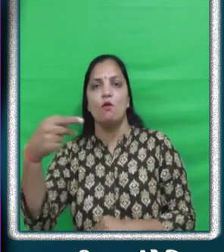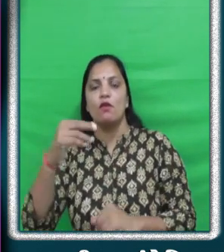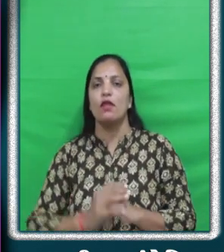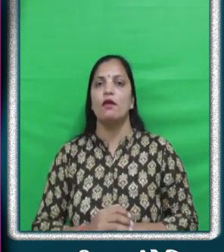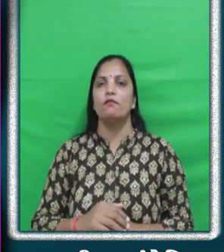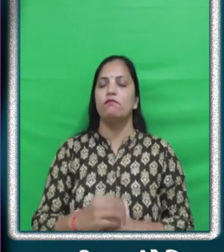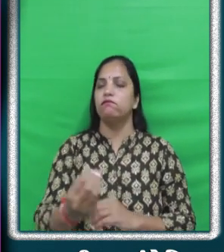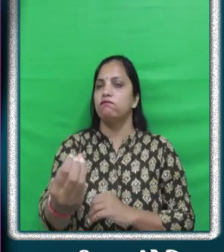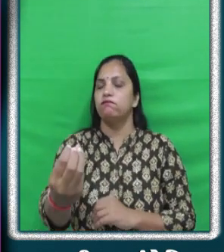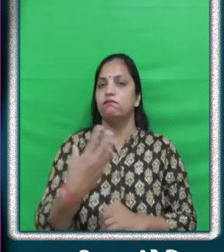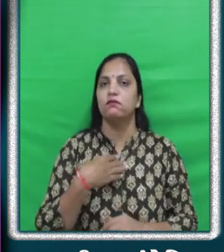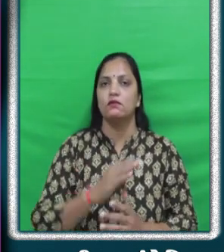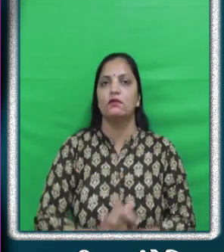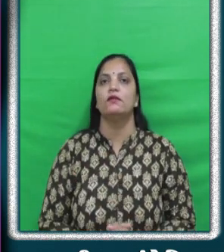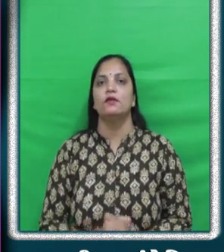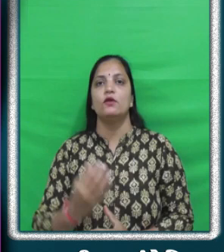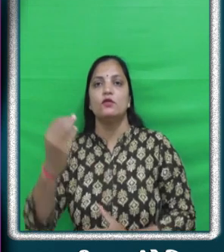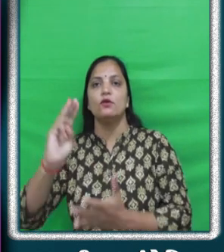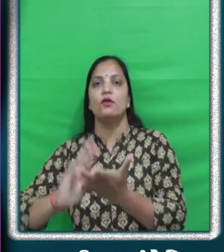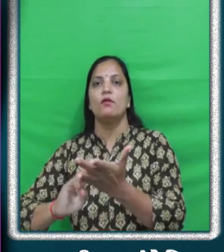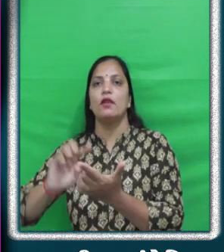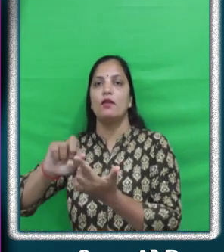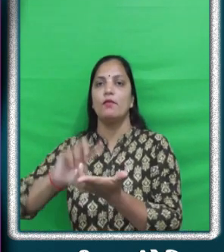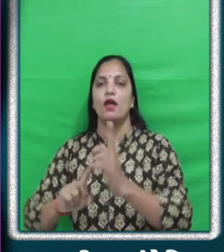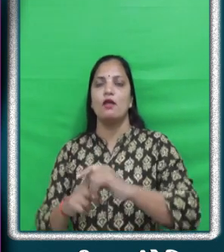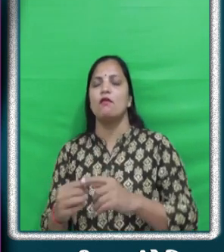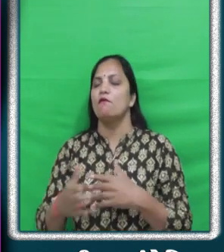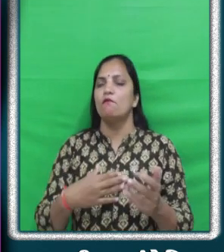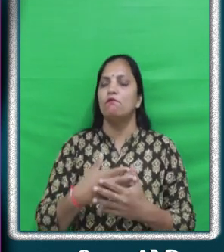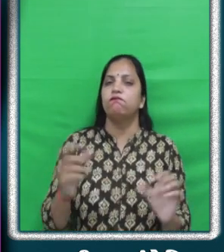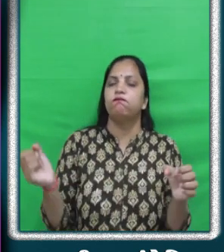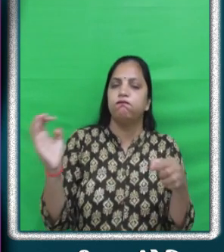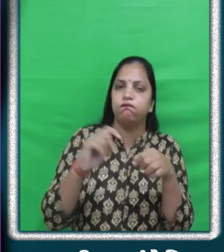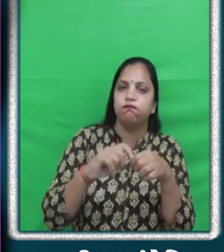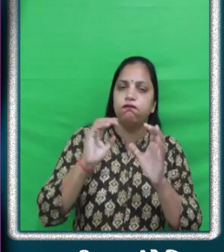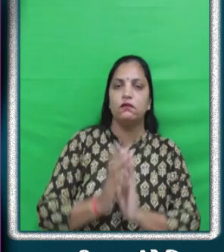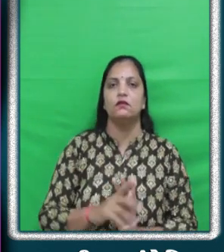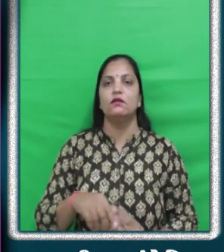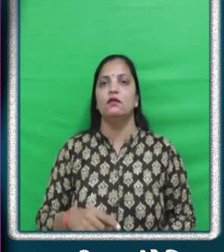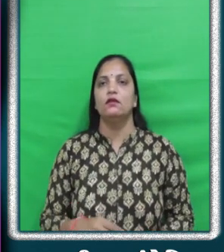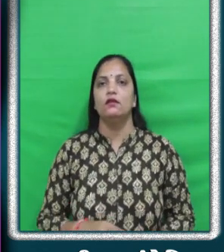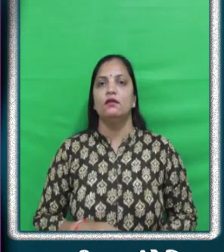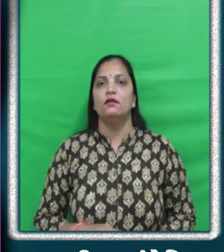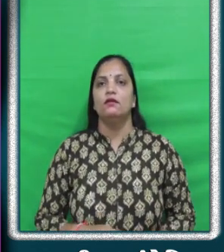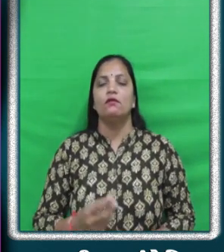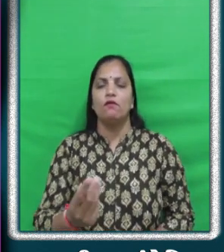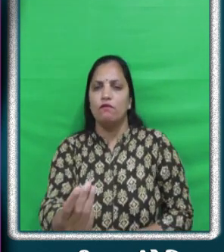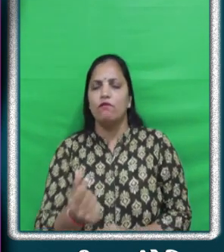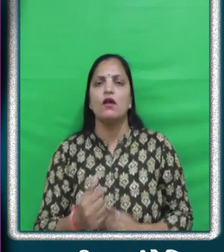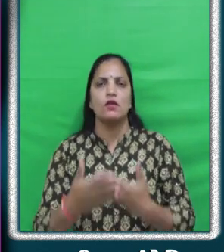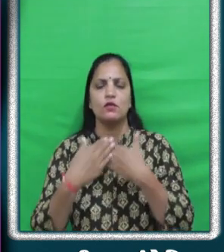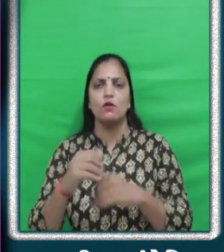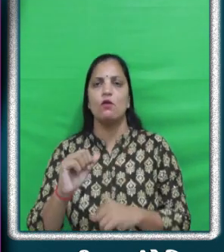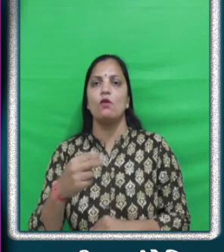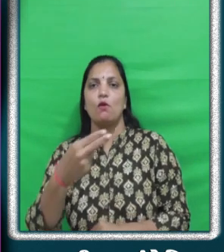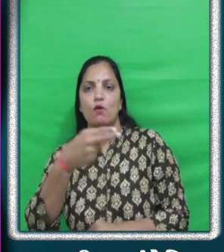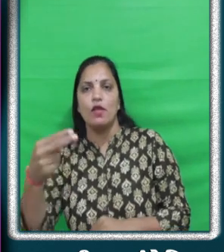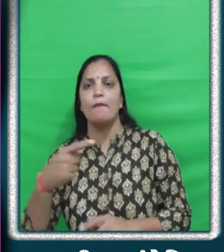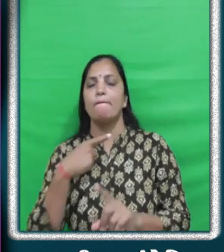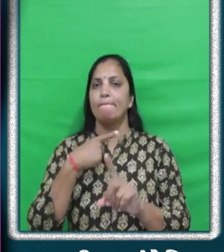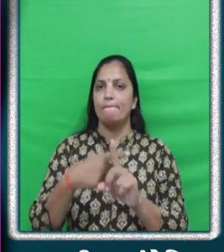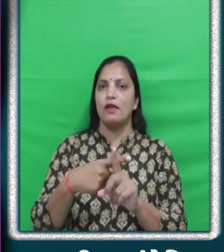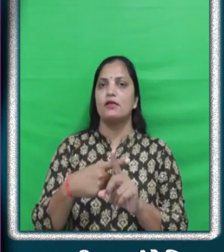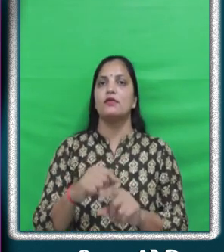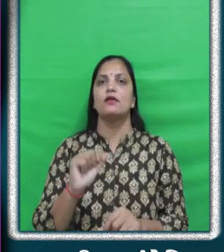मने अहीं जणावानुं छे। जे विद्यार्थी मित्रों जोड़ाया छे ते झड़पथी तेमनी शाळानुं नाम